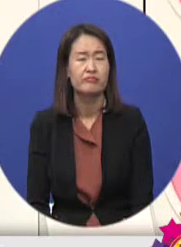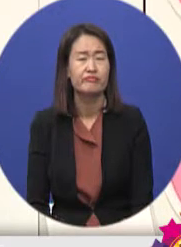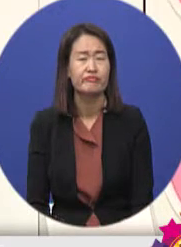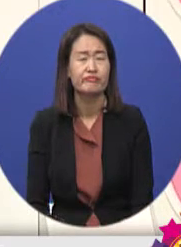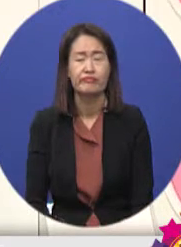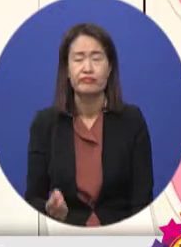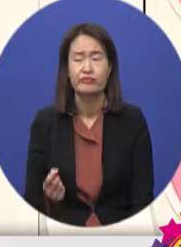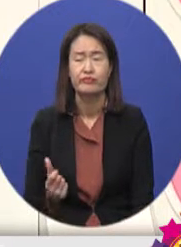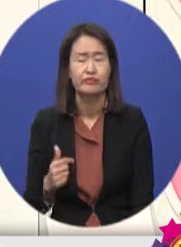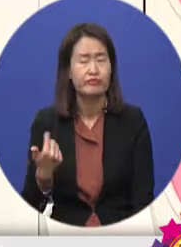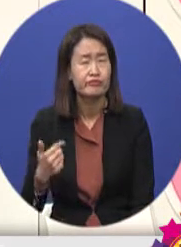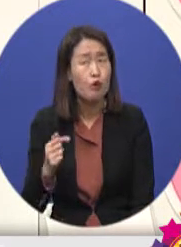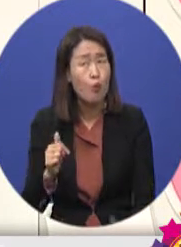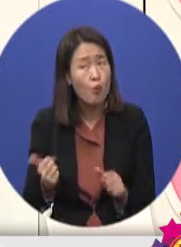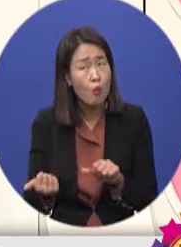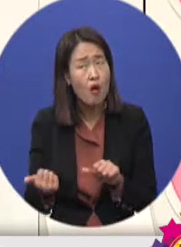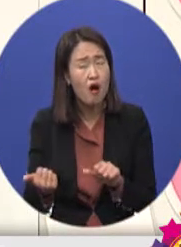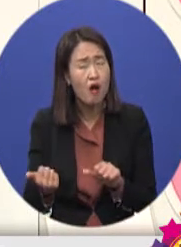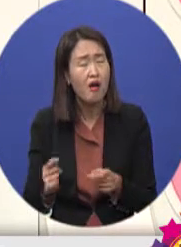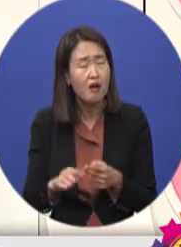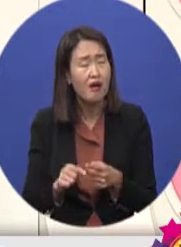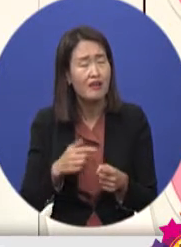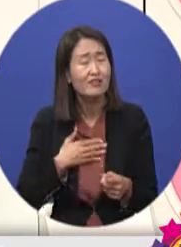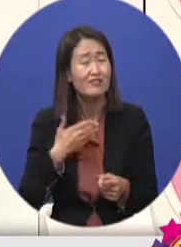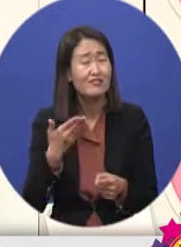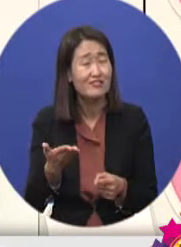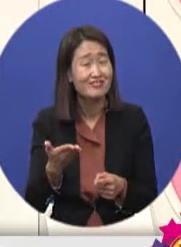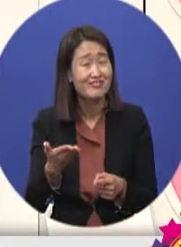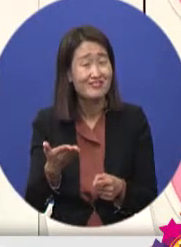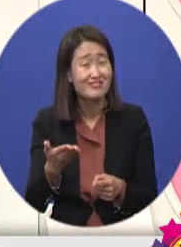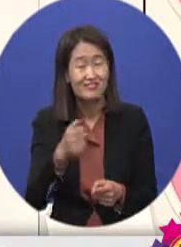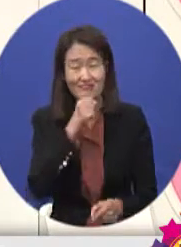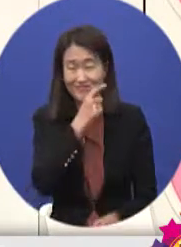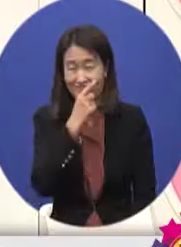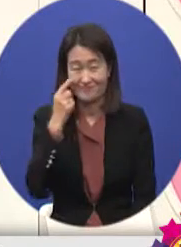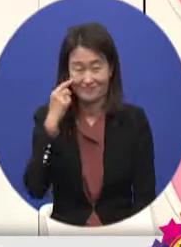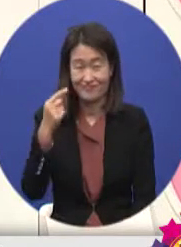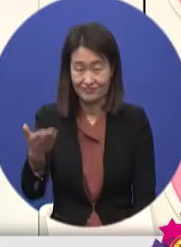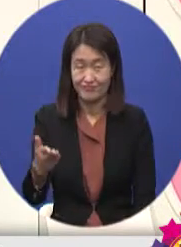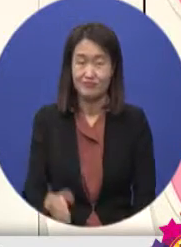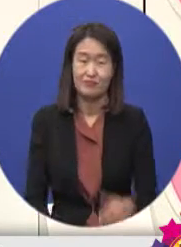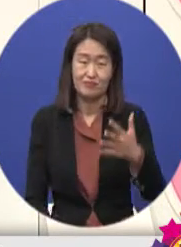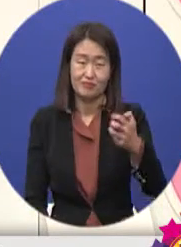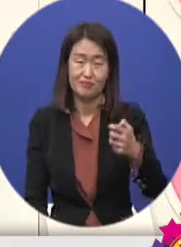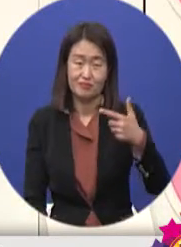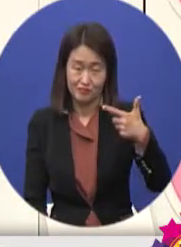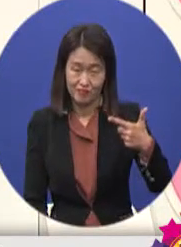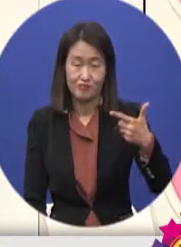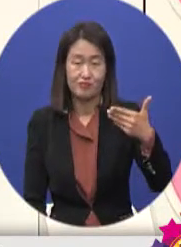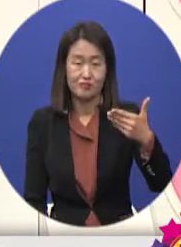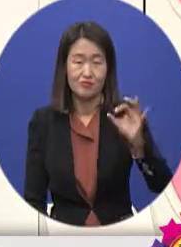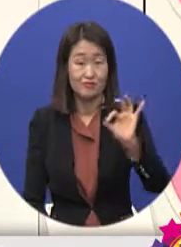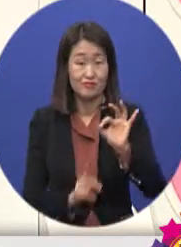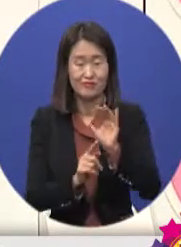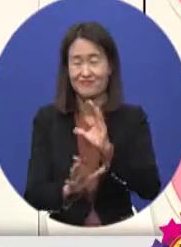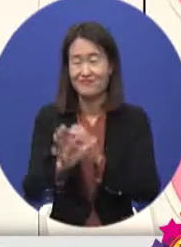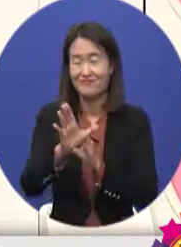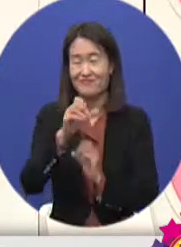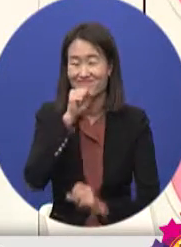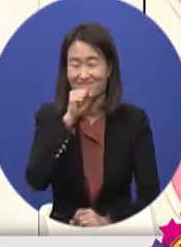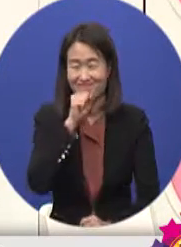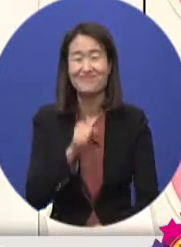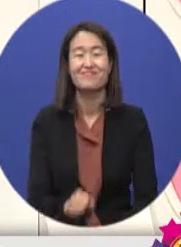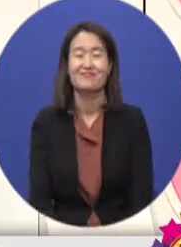그런 비보를 여러분께 전하면서 점수 보겠습니다. 네, 음정 8점, 박자 6점,